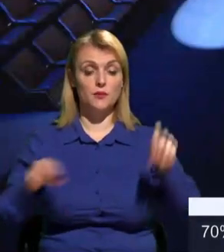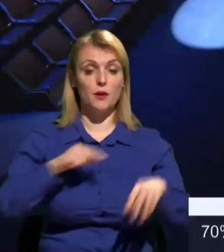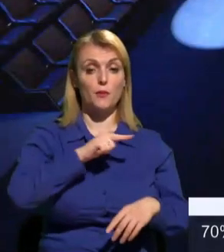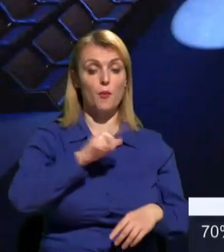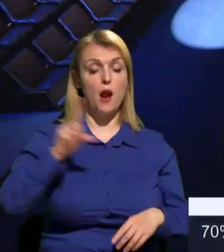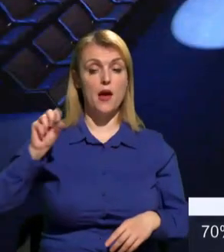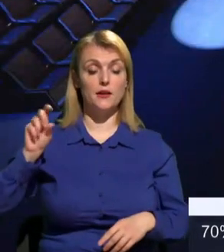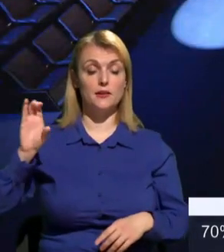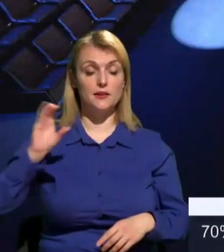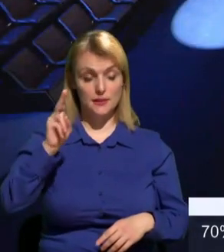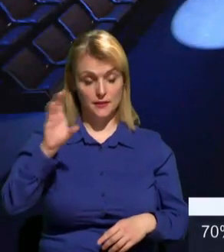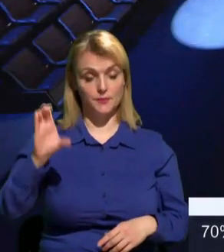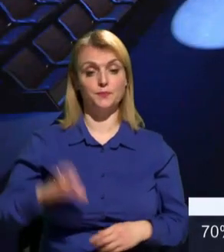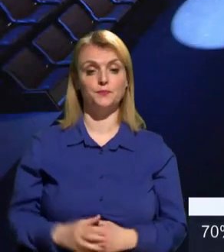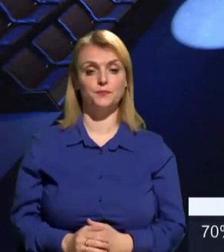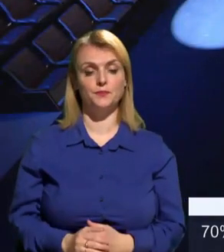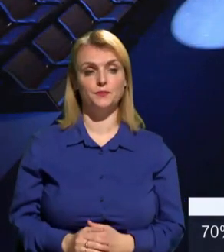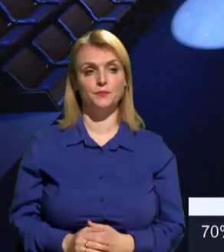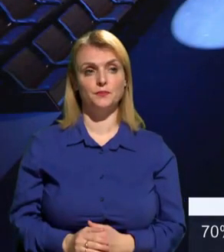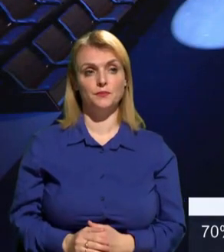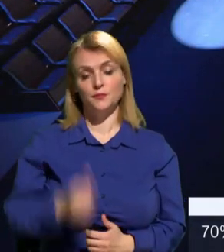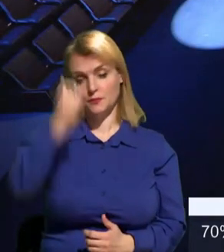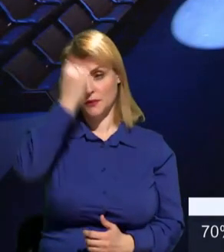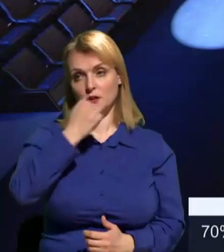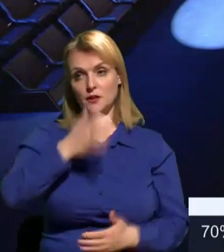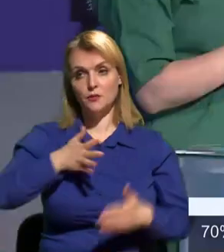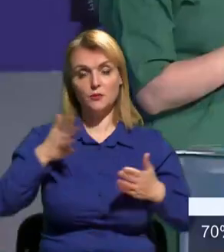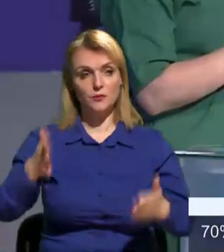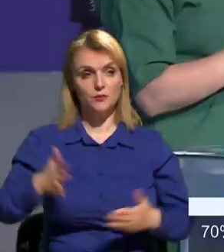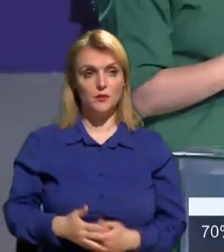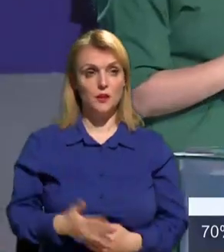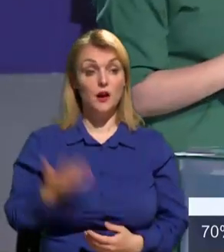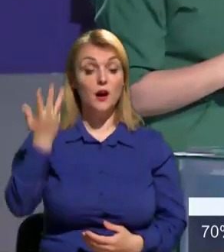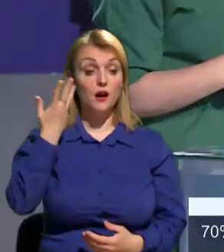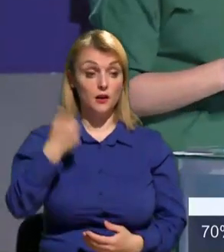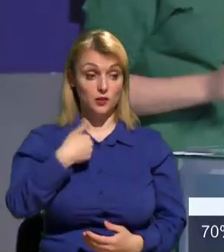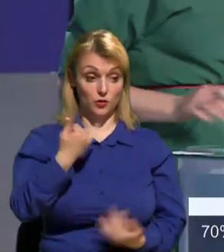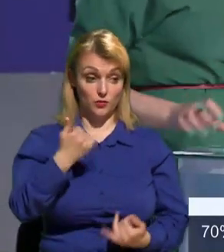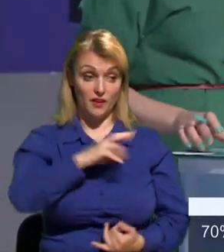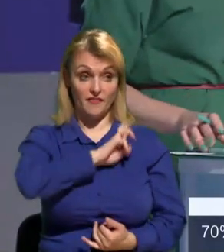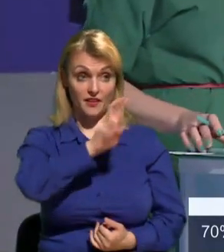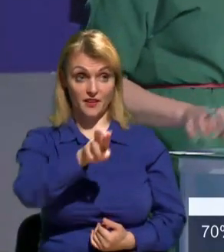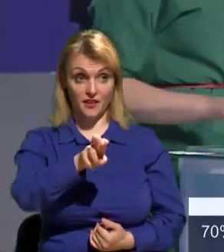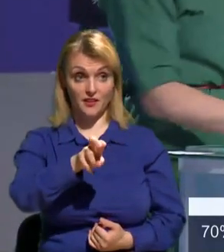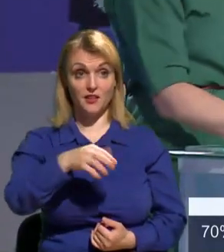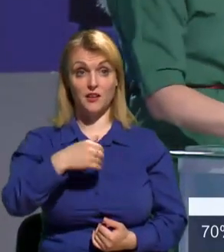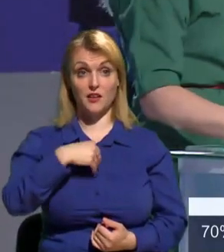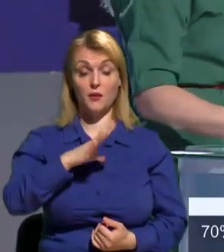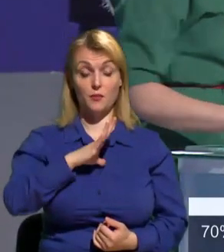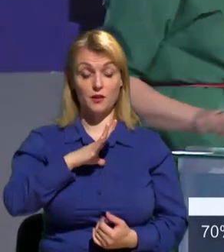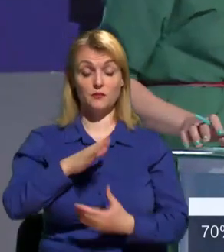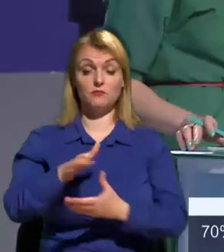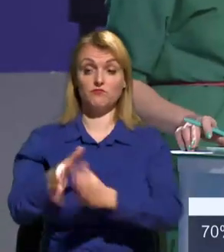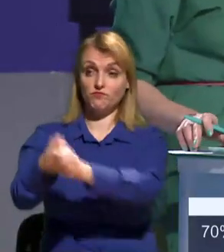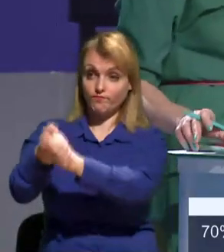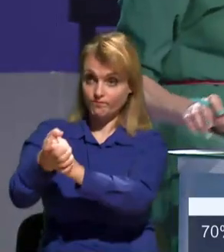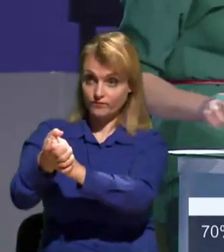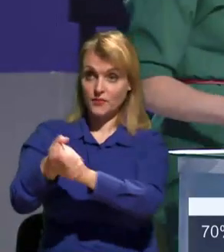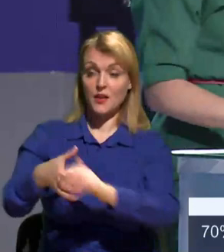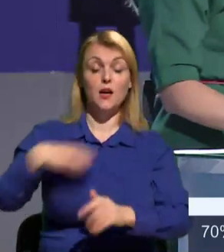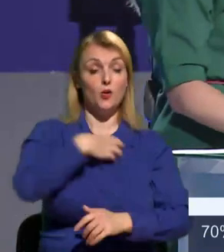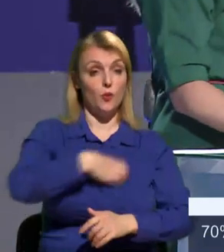mult. Da, mulțumesc mult. Când am intrat în această sală, m-am salutat cu primarul general Menciu